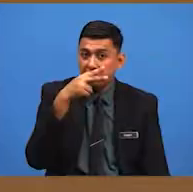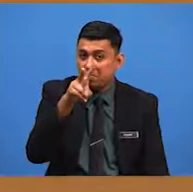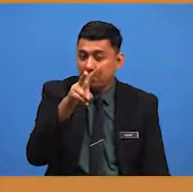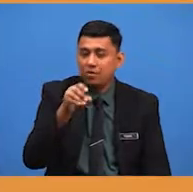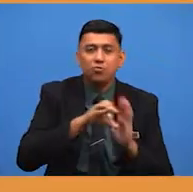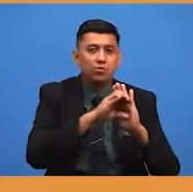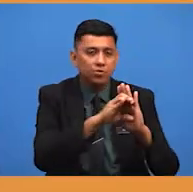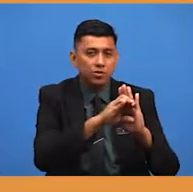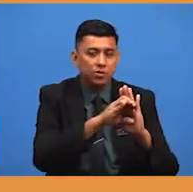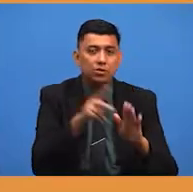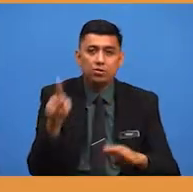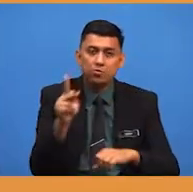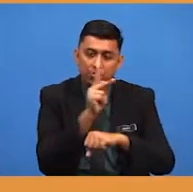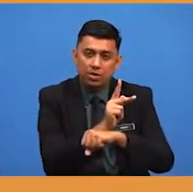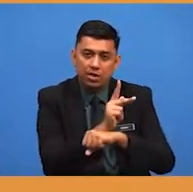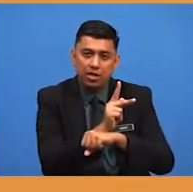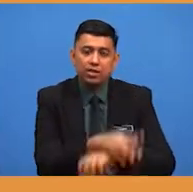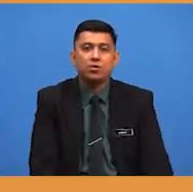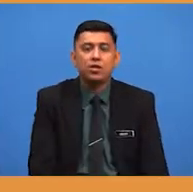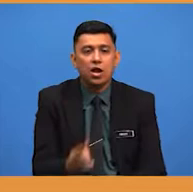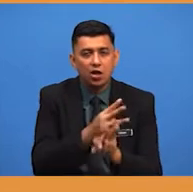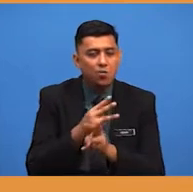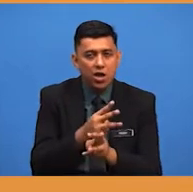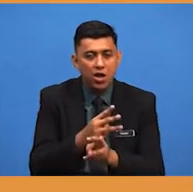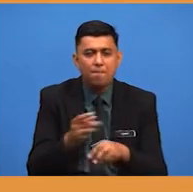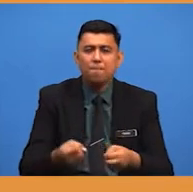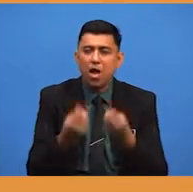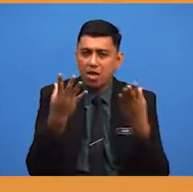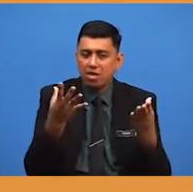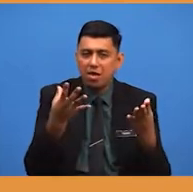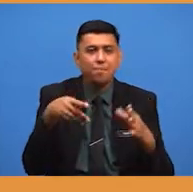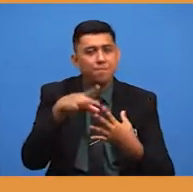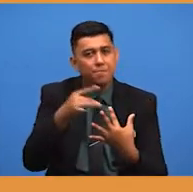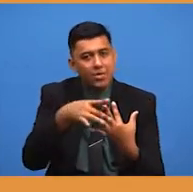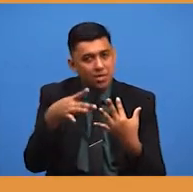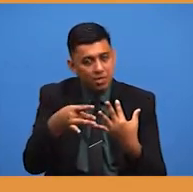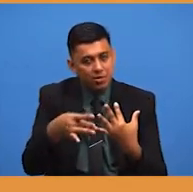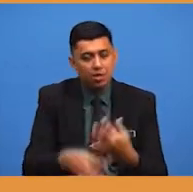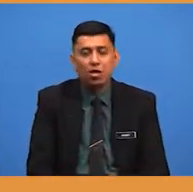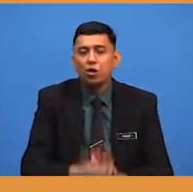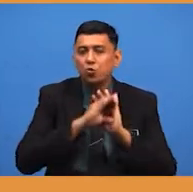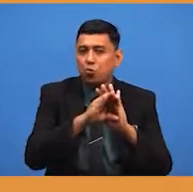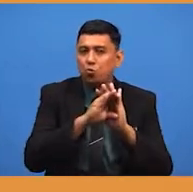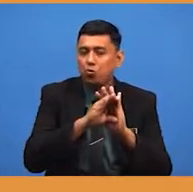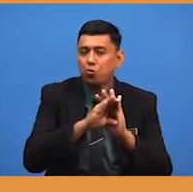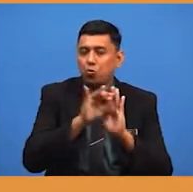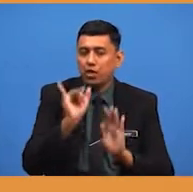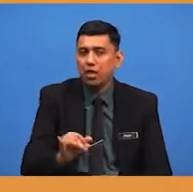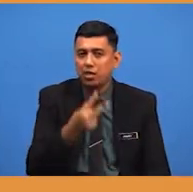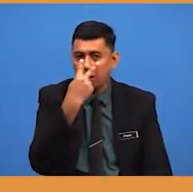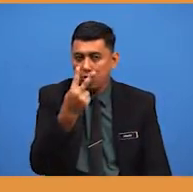paparkan contoh sudokod struktur kawalan pelbagai pilihan. Contoh yang cikgu paparkan